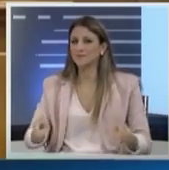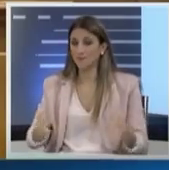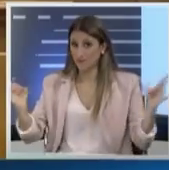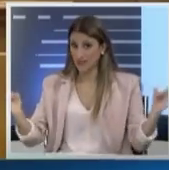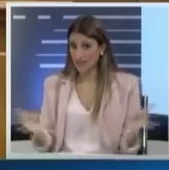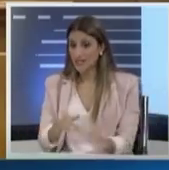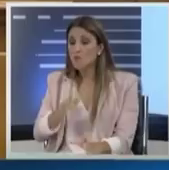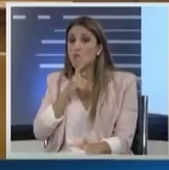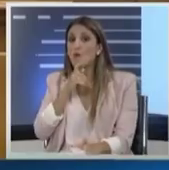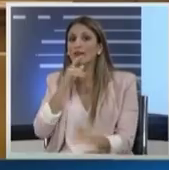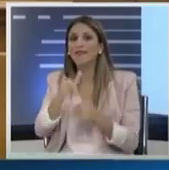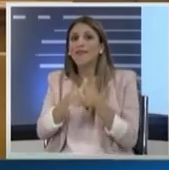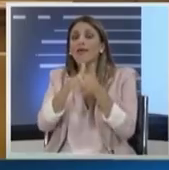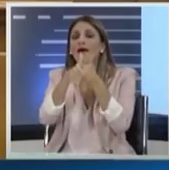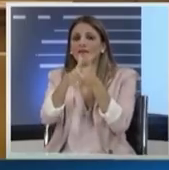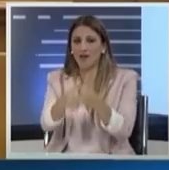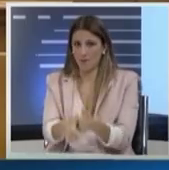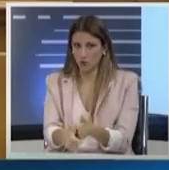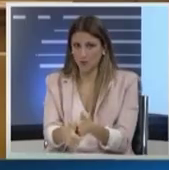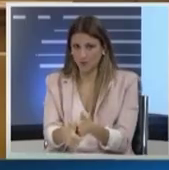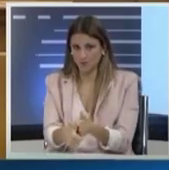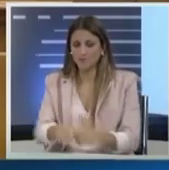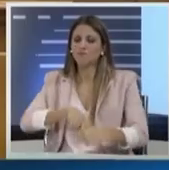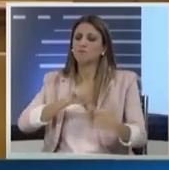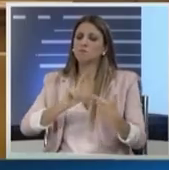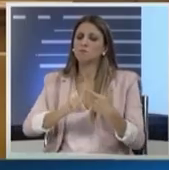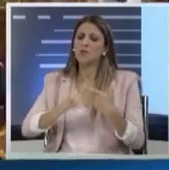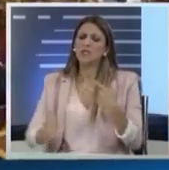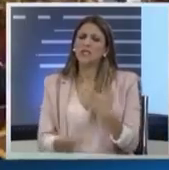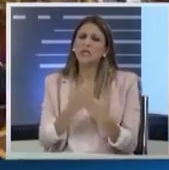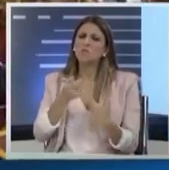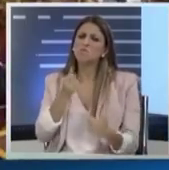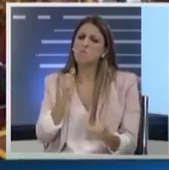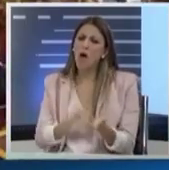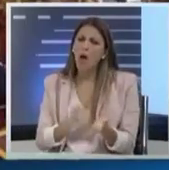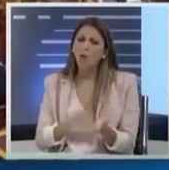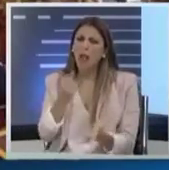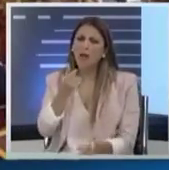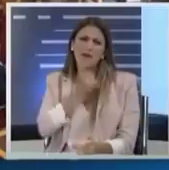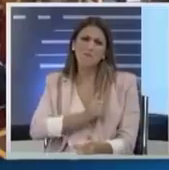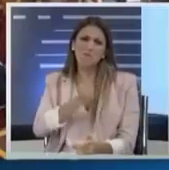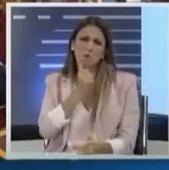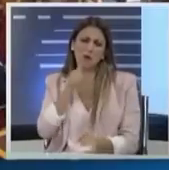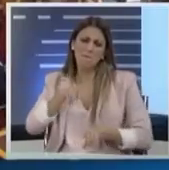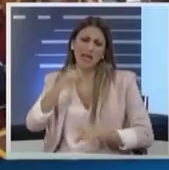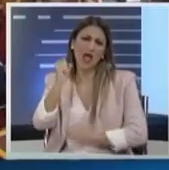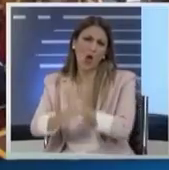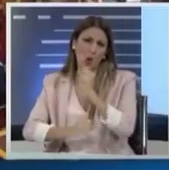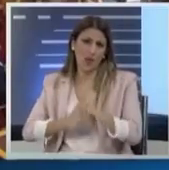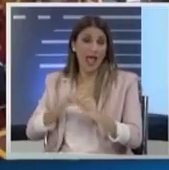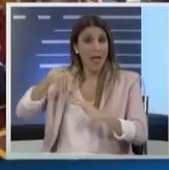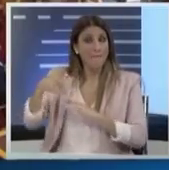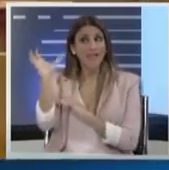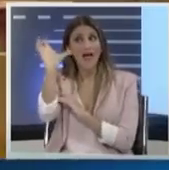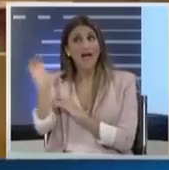εφαρμόσουμε και αν περάσουμε ακόμα λίγα, βρε αδελφέ, μαύρα χρόνια, τόσα περάσαμε, ίσως τότε οι δανειστές μας